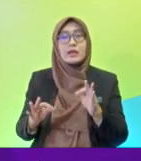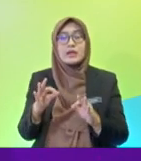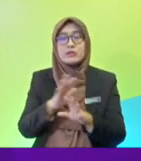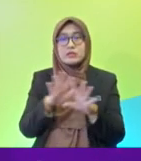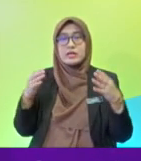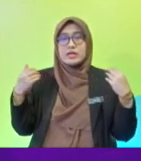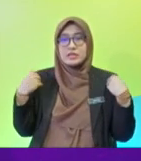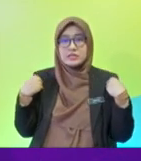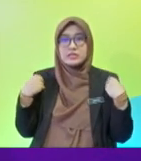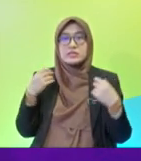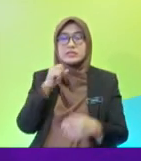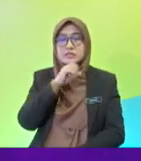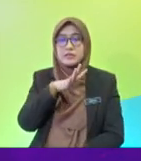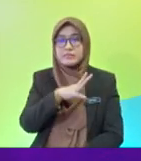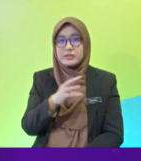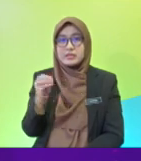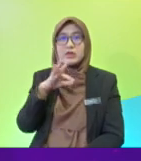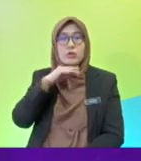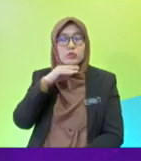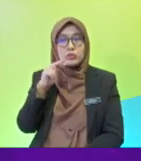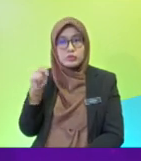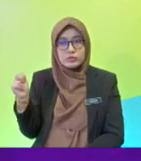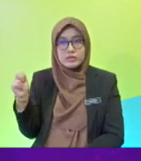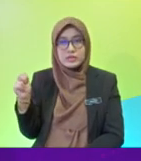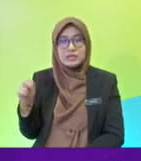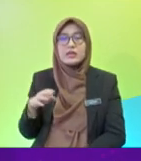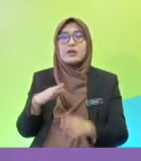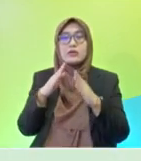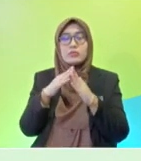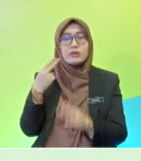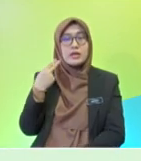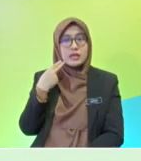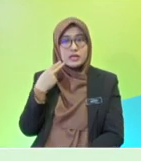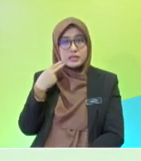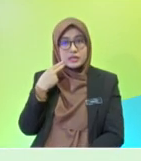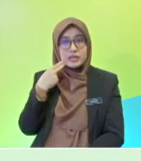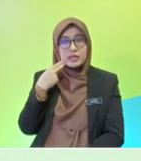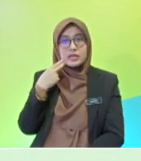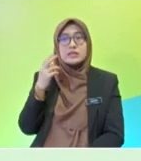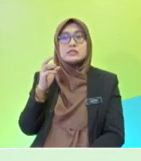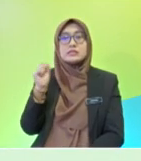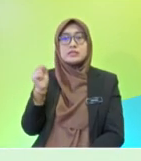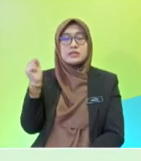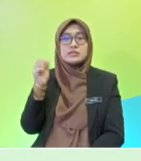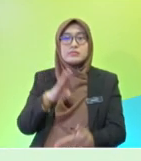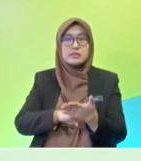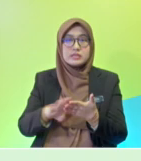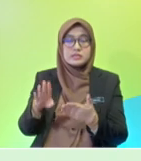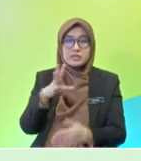pastinya rumah Ana sejasa bersih dan gemat 5 bintang untuk